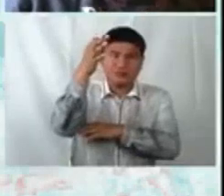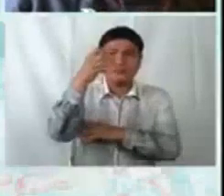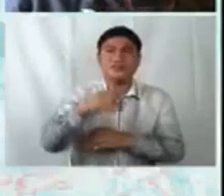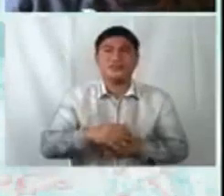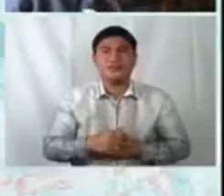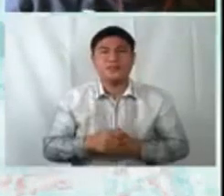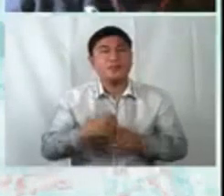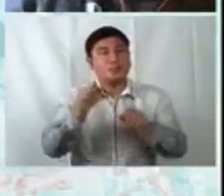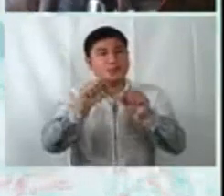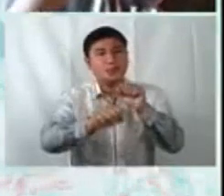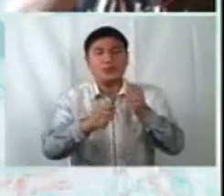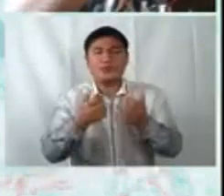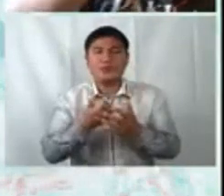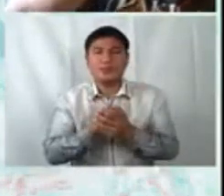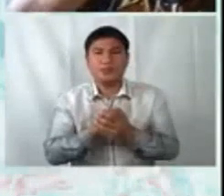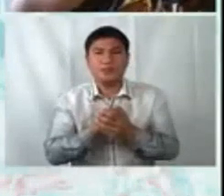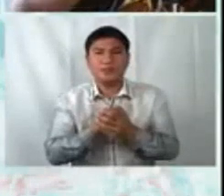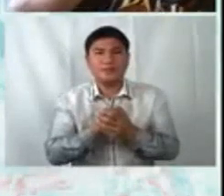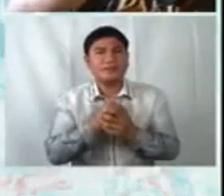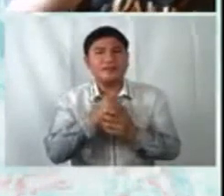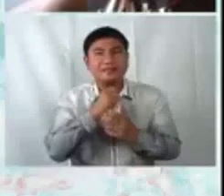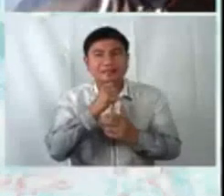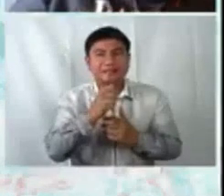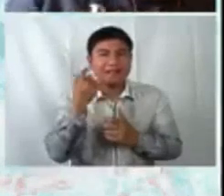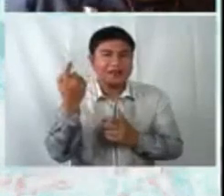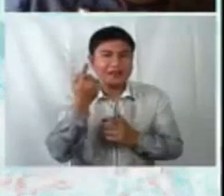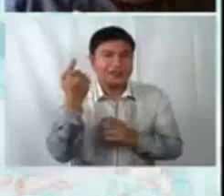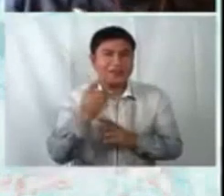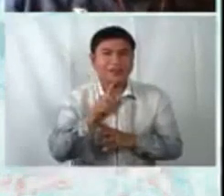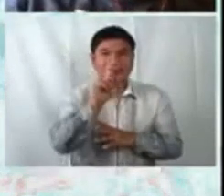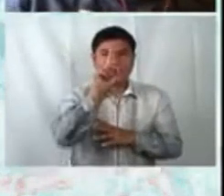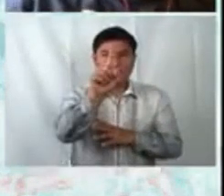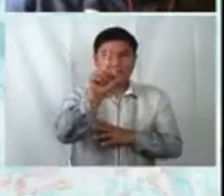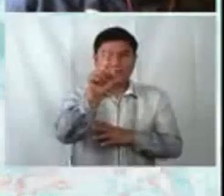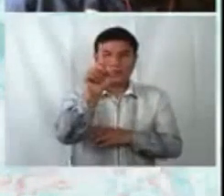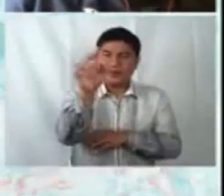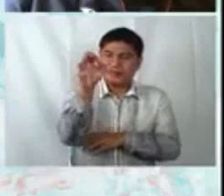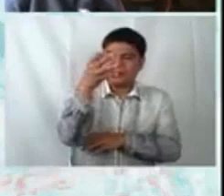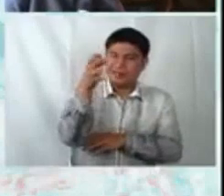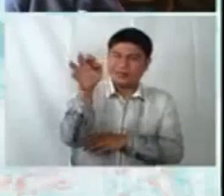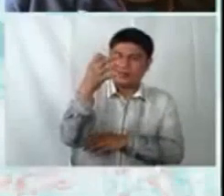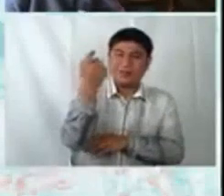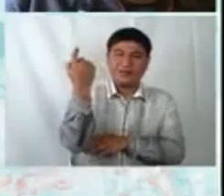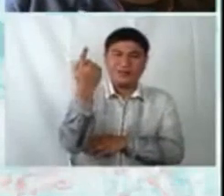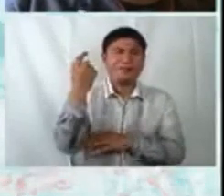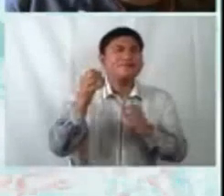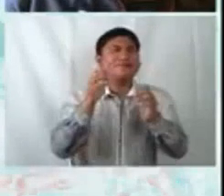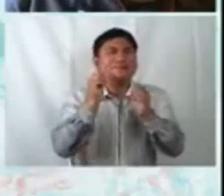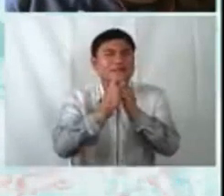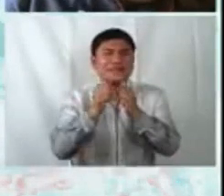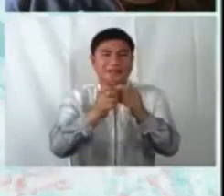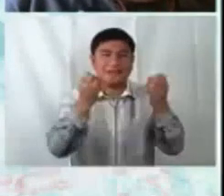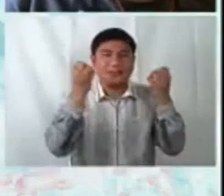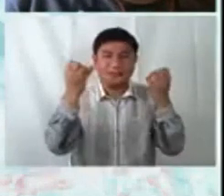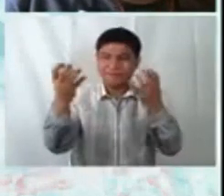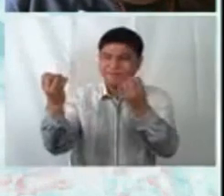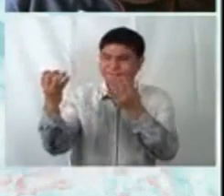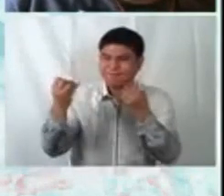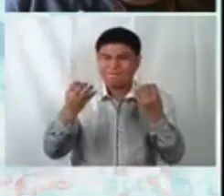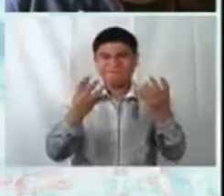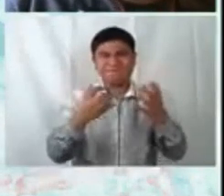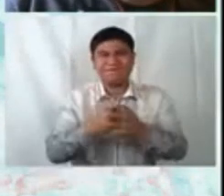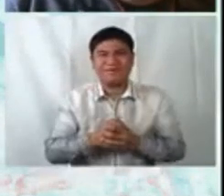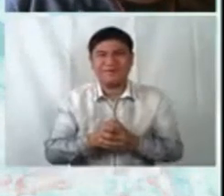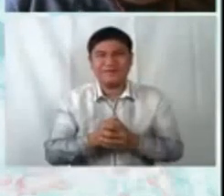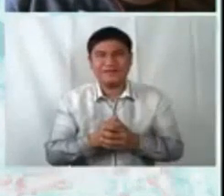So hindi po iisa yung kopya ng watawat noon. Marami na ho. No? At sa araw, yan, no?